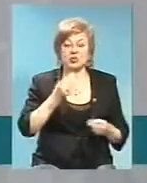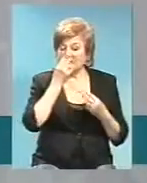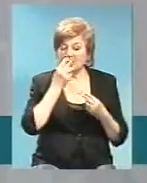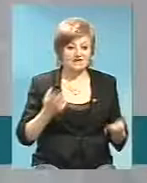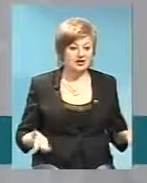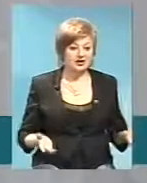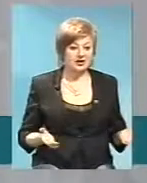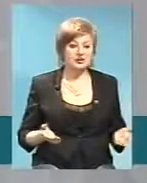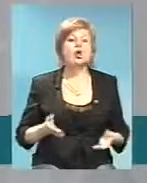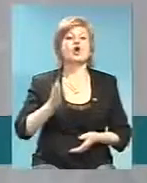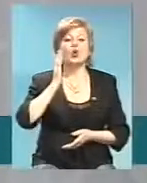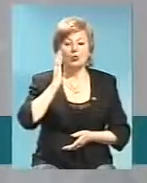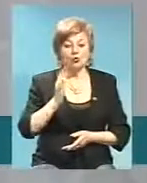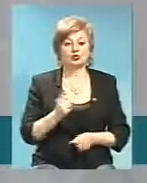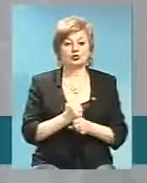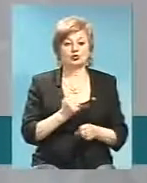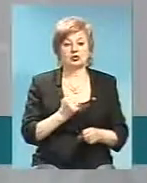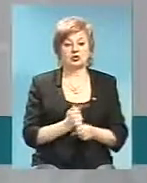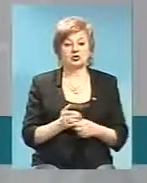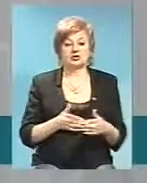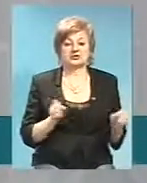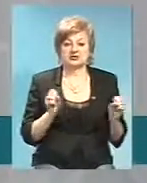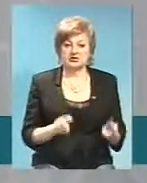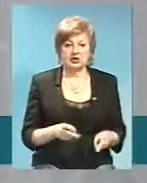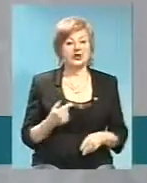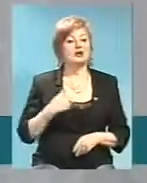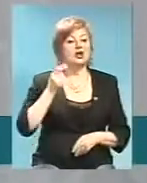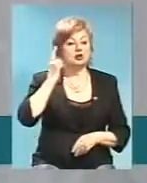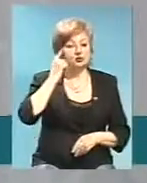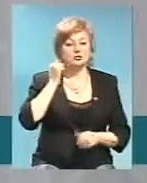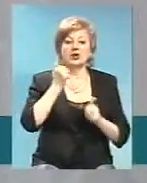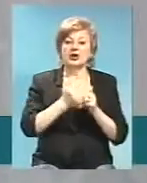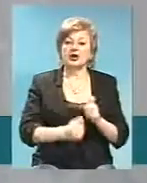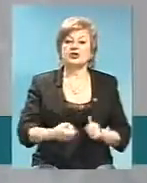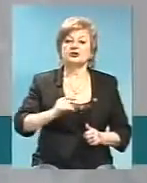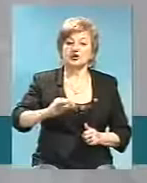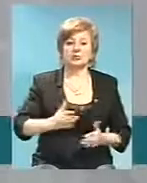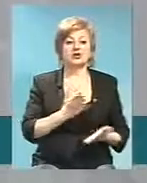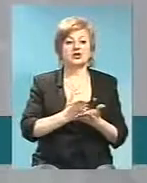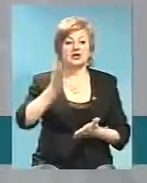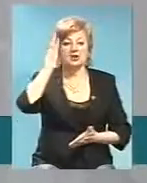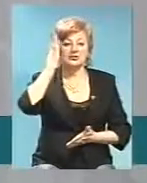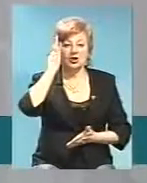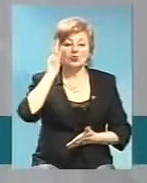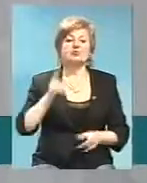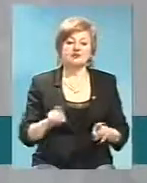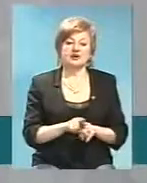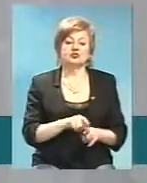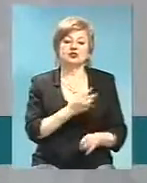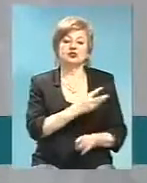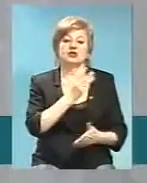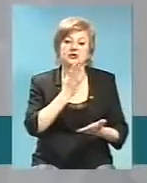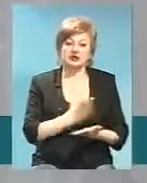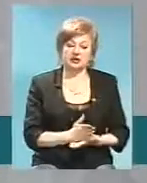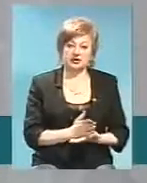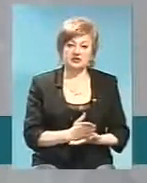бачив. З ними будуть працювати фахівці. Тому я думаю, кожна дитина талановита і вона має хист. Нарешті є